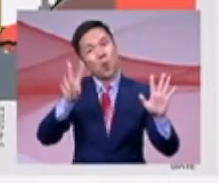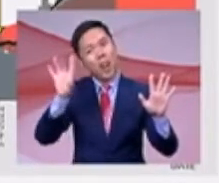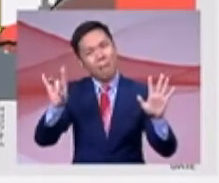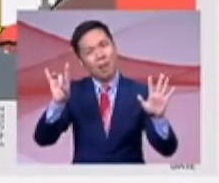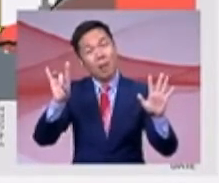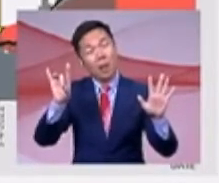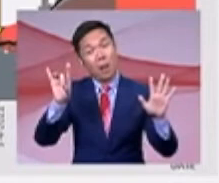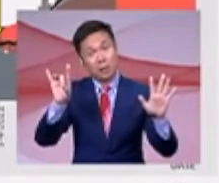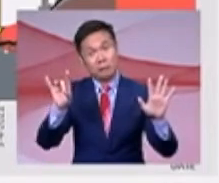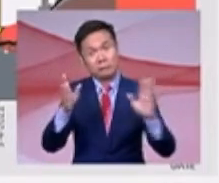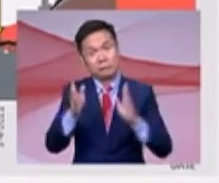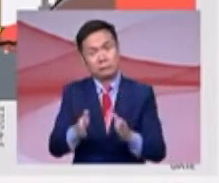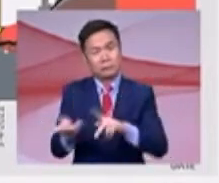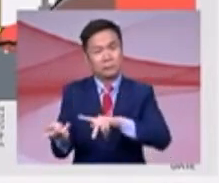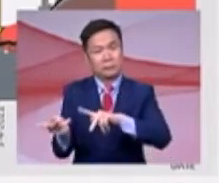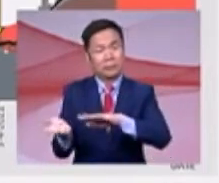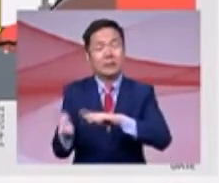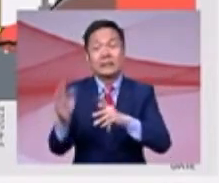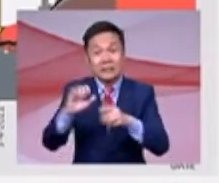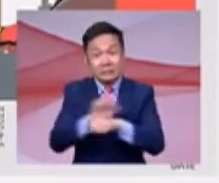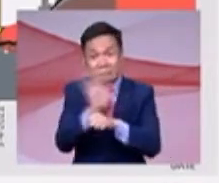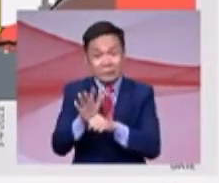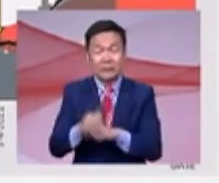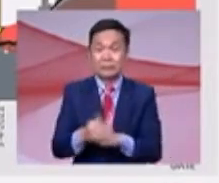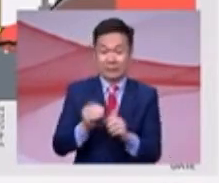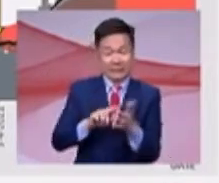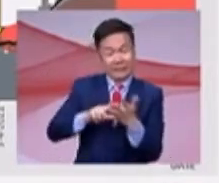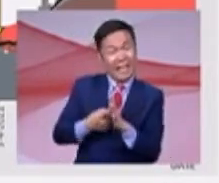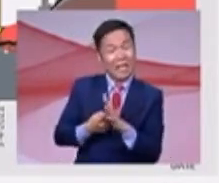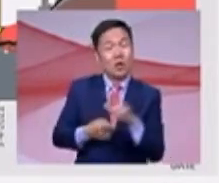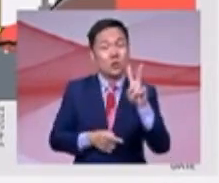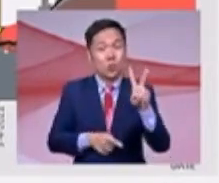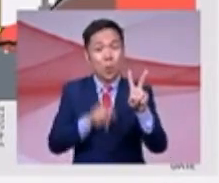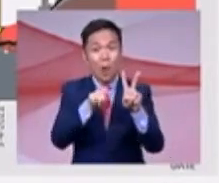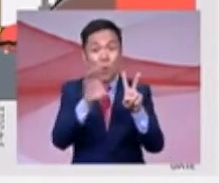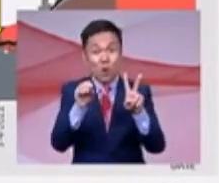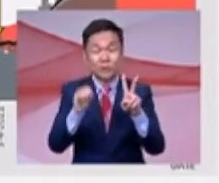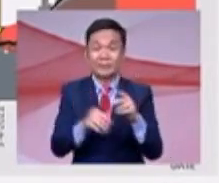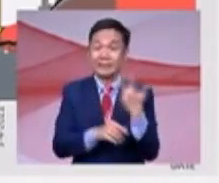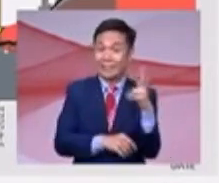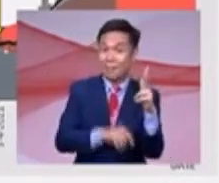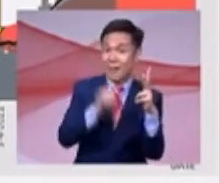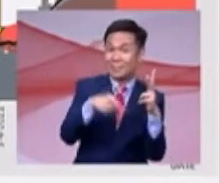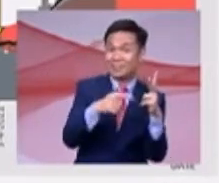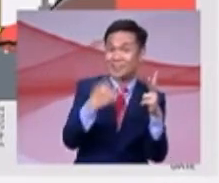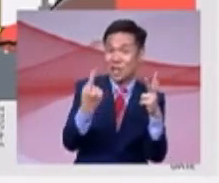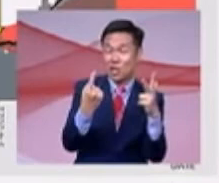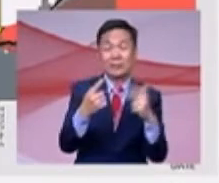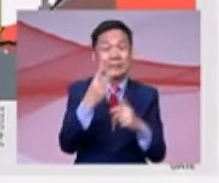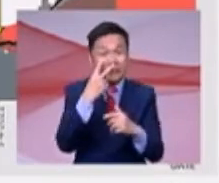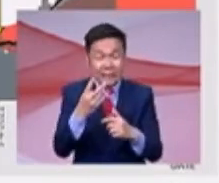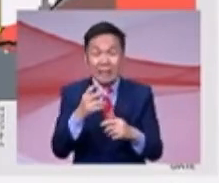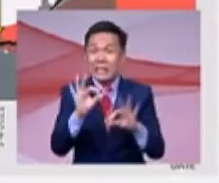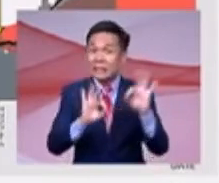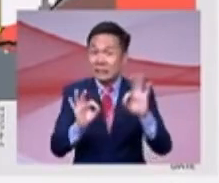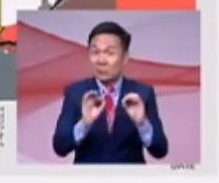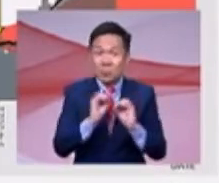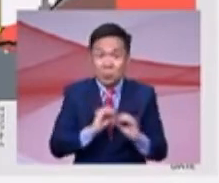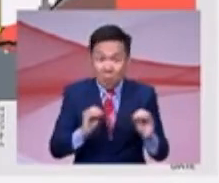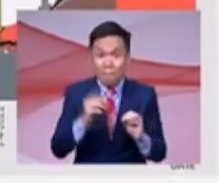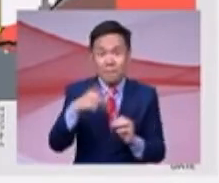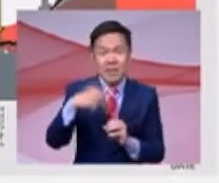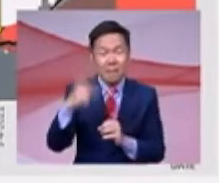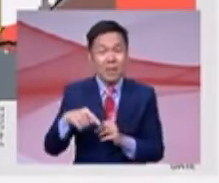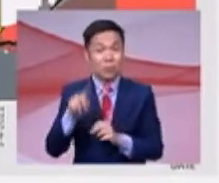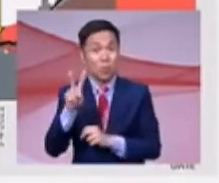5,728 kes. Kita laksanakan PKP 2.0 pada 13 Januari. Kalau kita tak melaksanakan